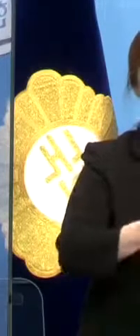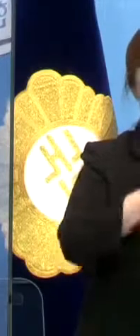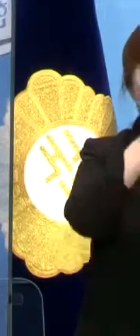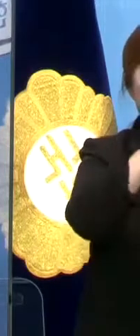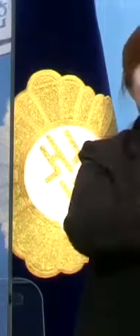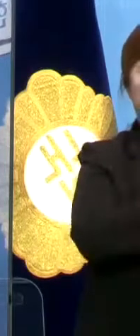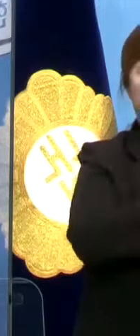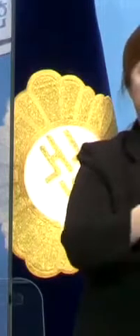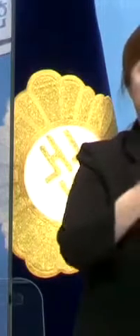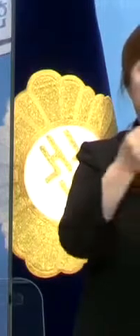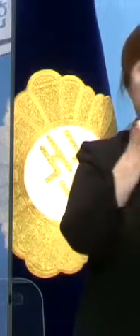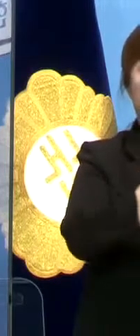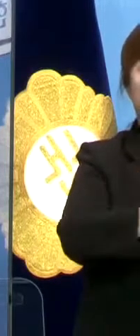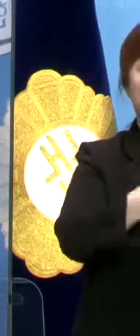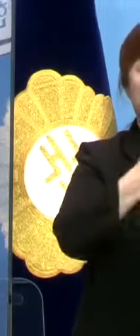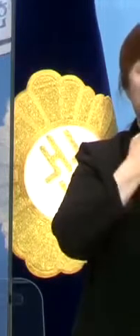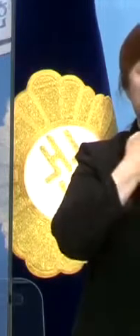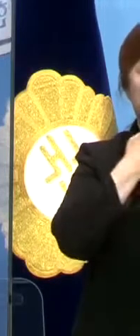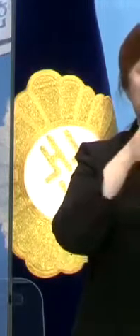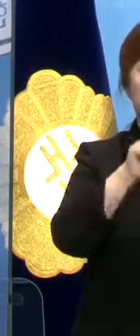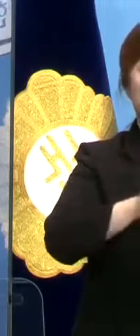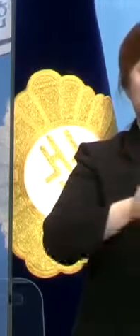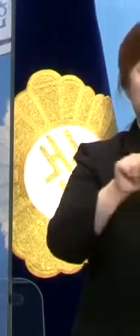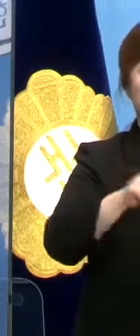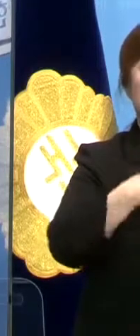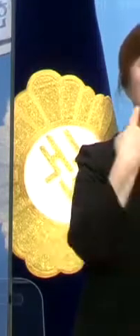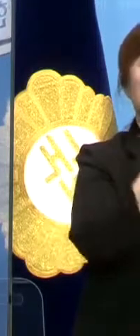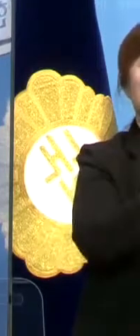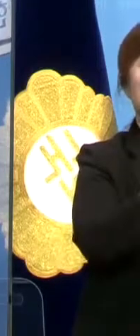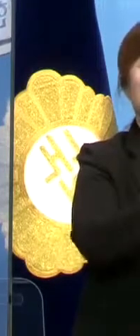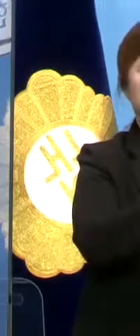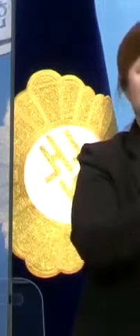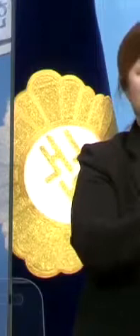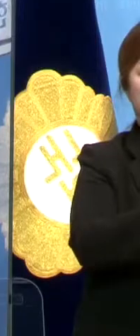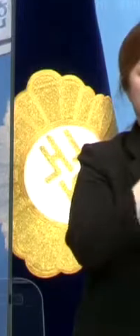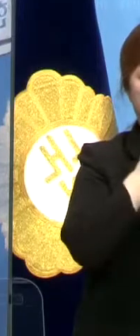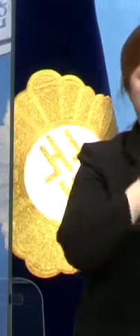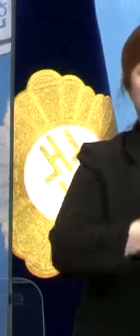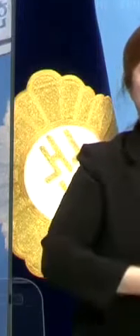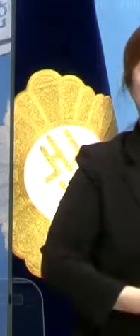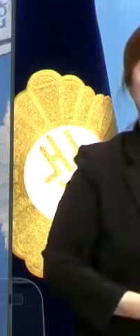사과를 하지 않는 것은 비난받아 마땅합니다